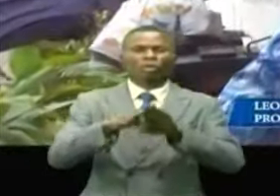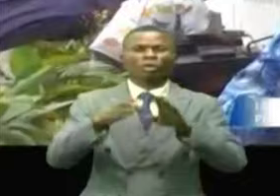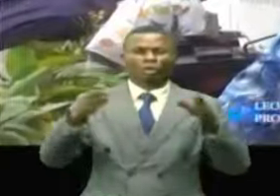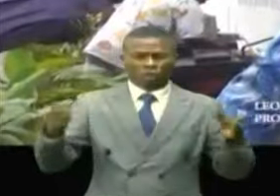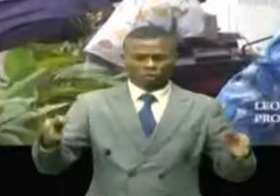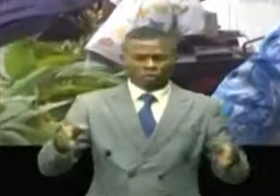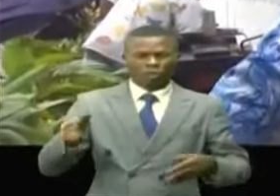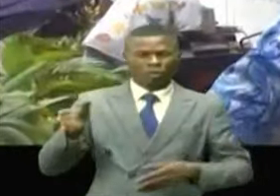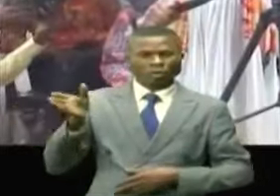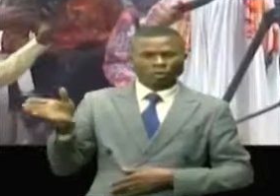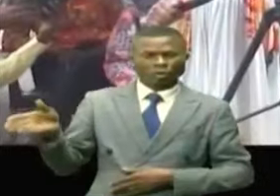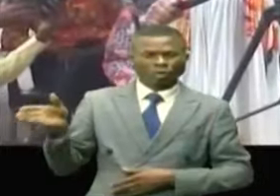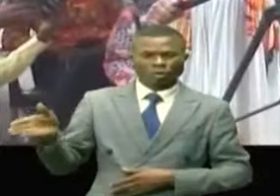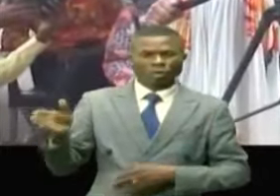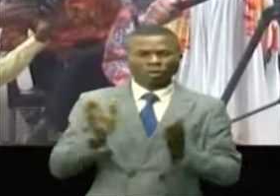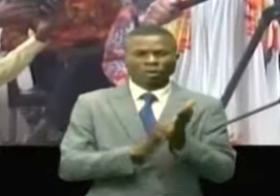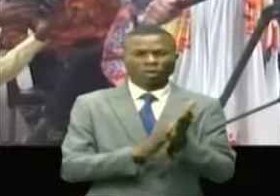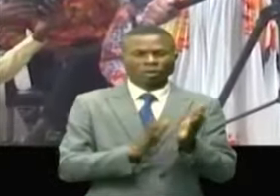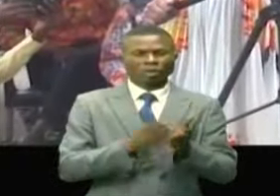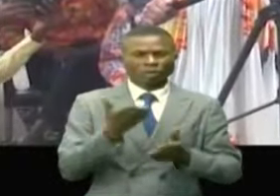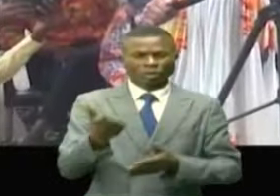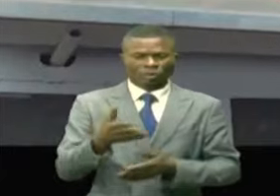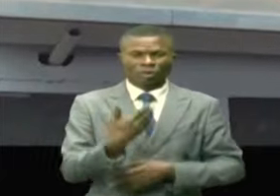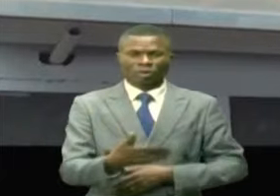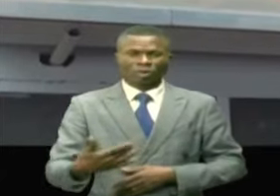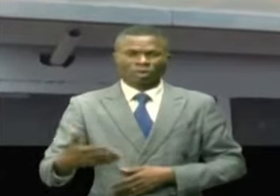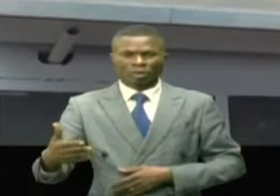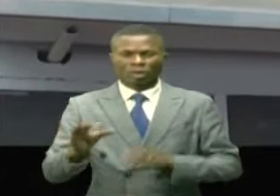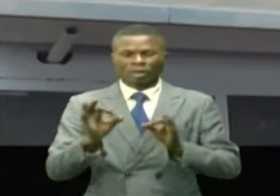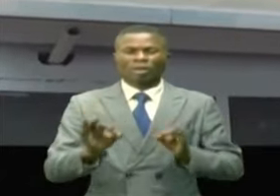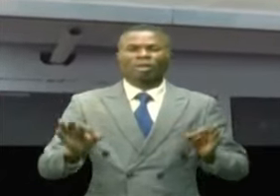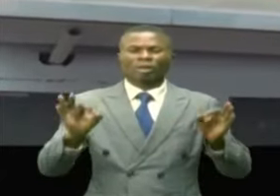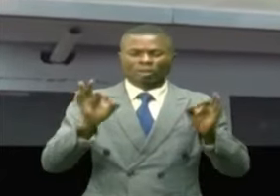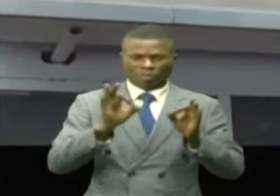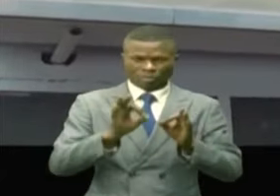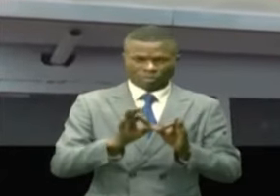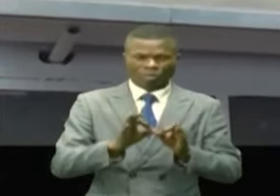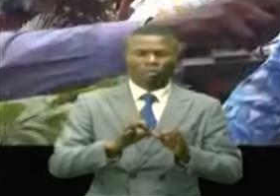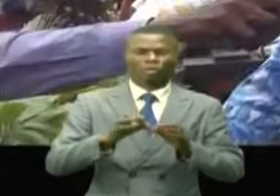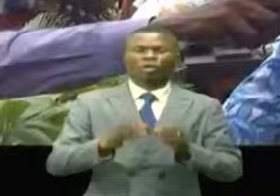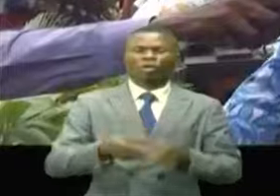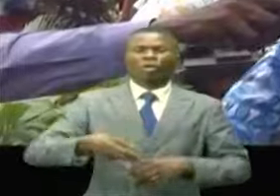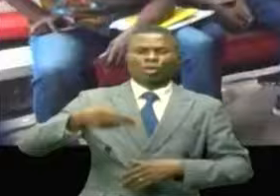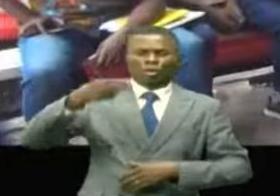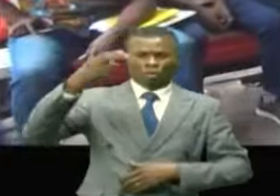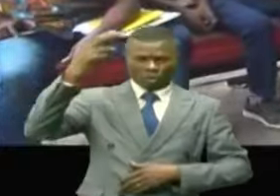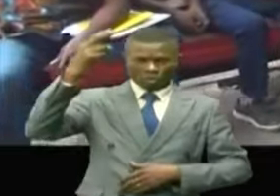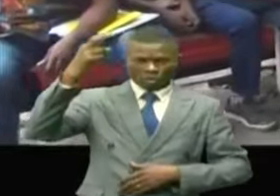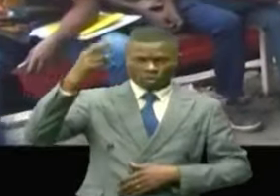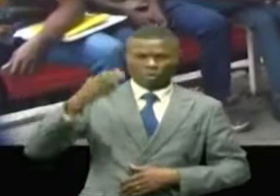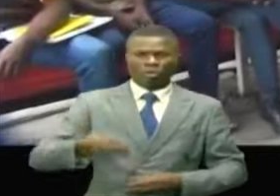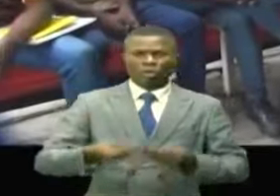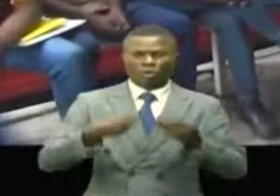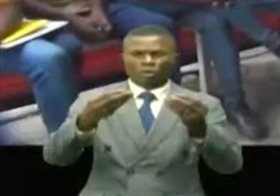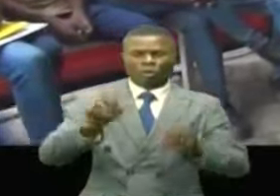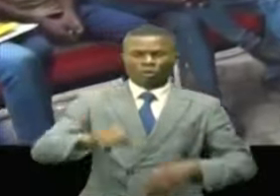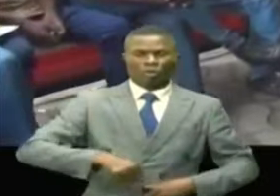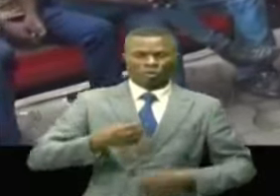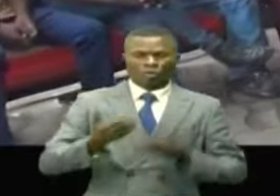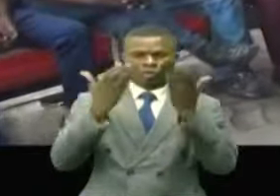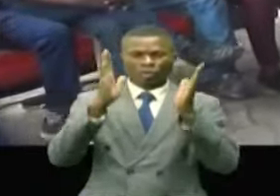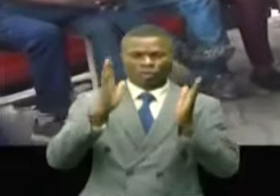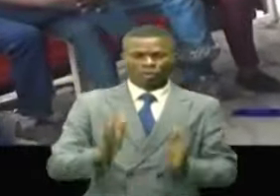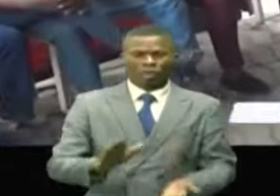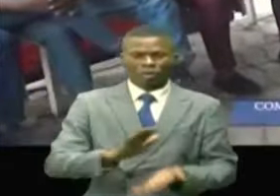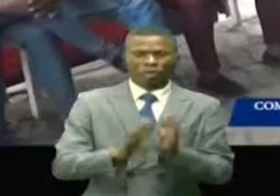ce studio école c'est un instrument didactique de haute portée qui pourra permettre à nos étudiants d'être